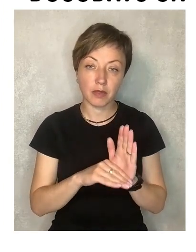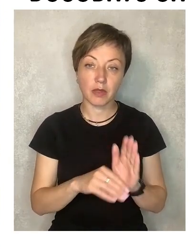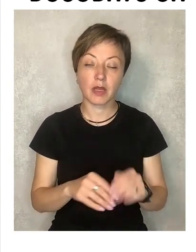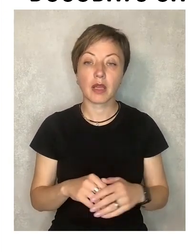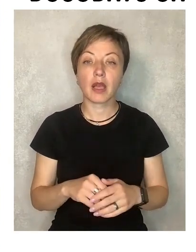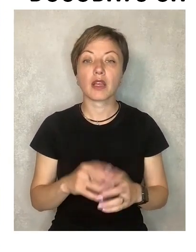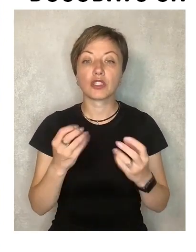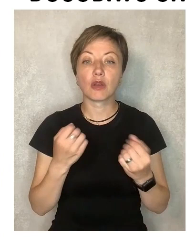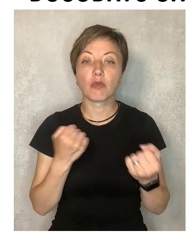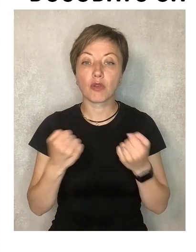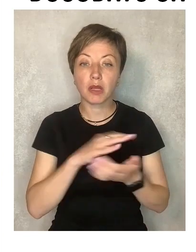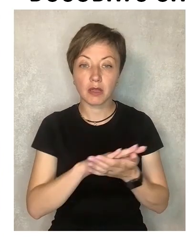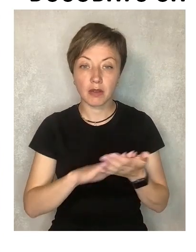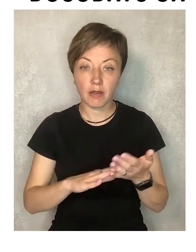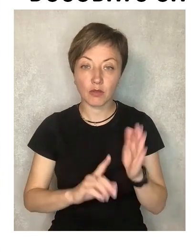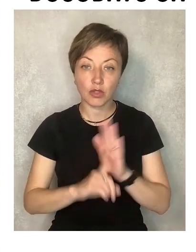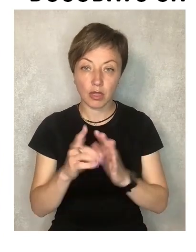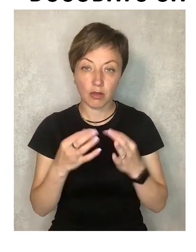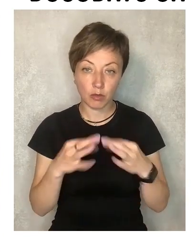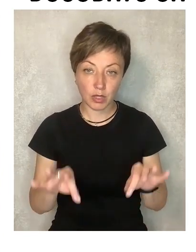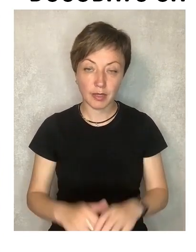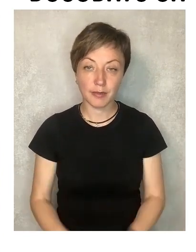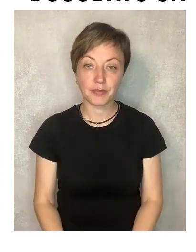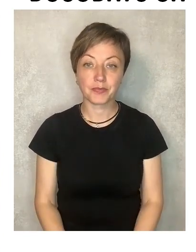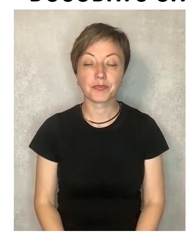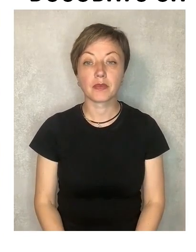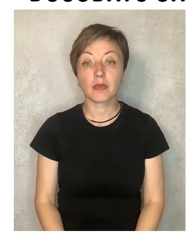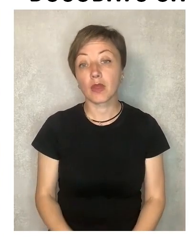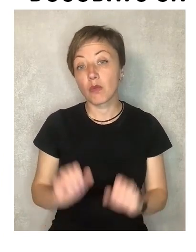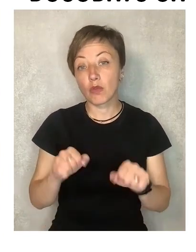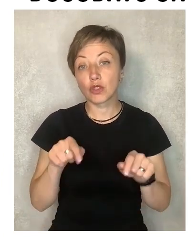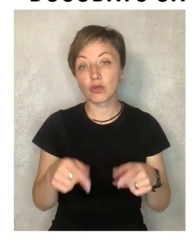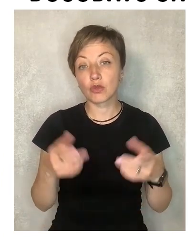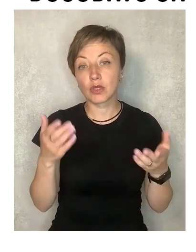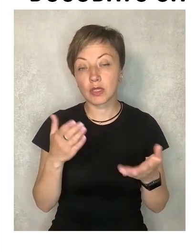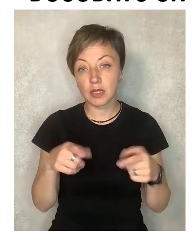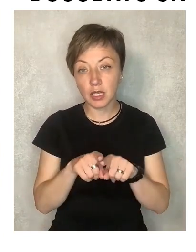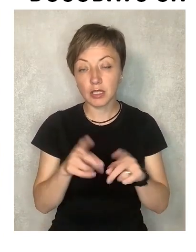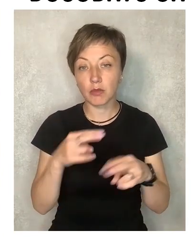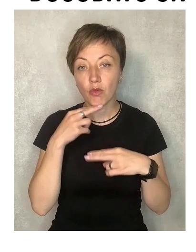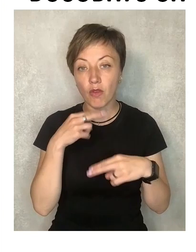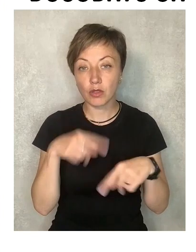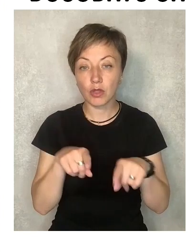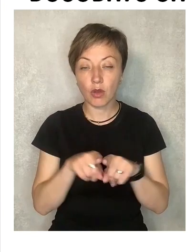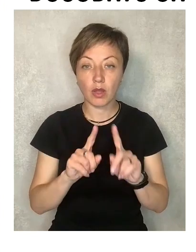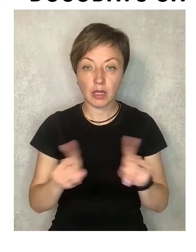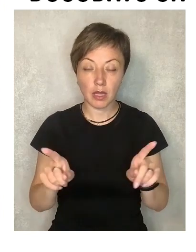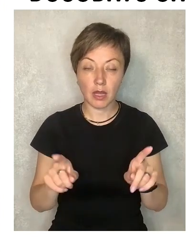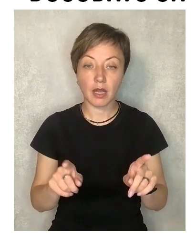боротьба тривала, щоб вже ж почали пускати. Тому що тут теж є, треба бути уважним до такої деталі.